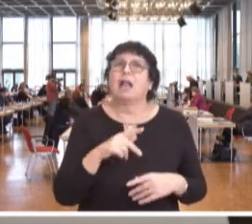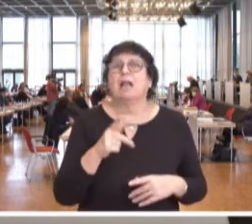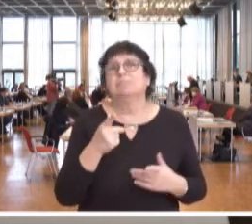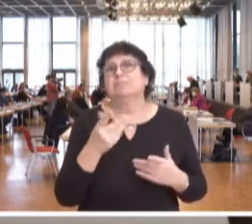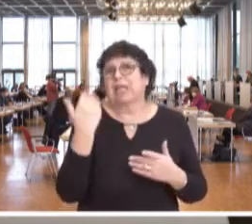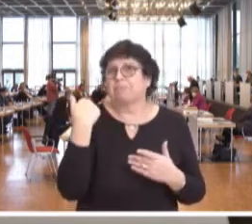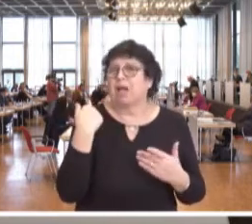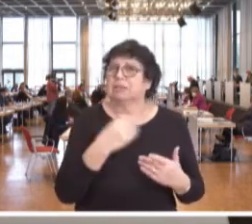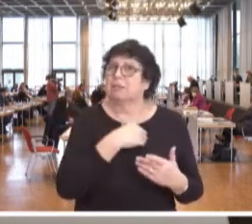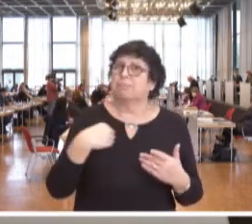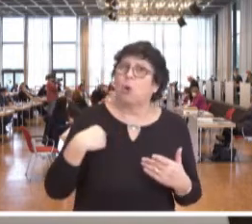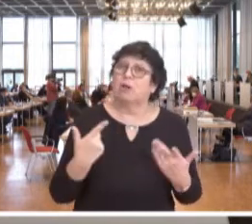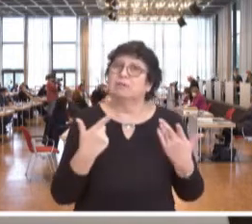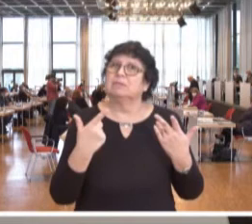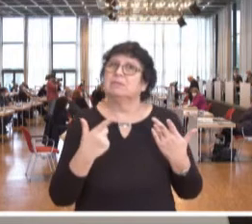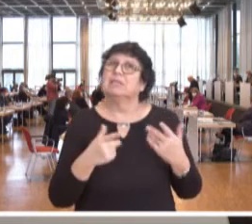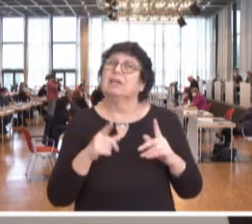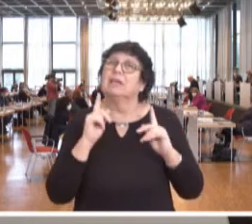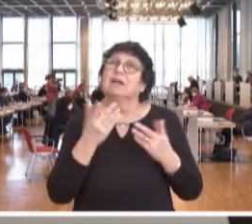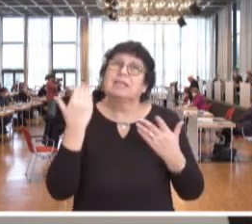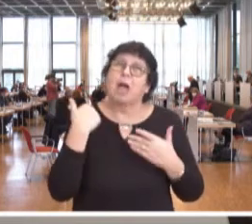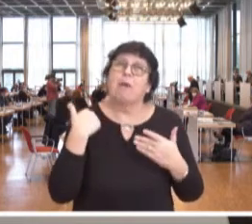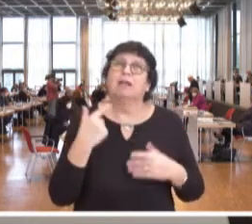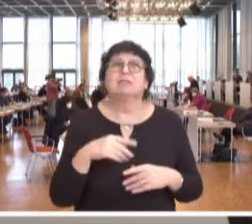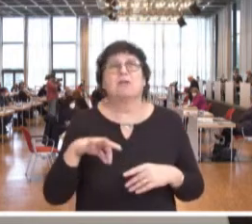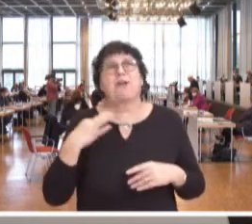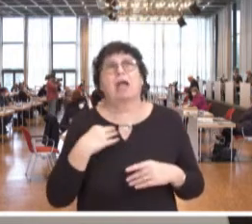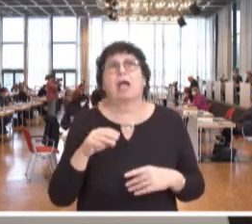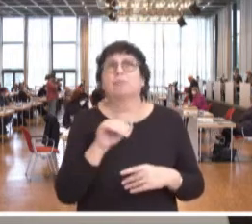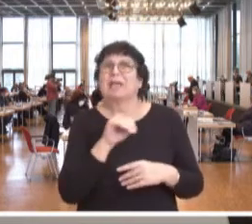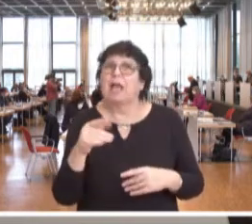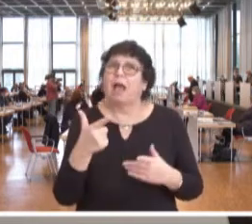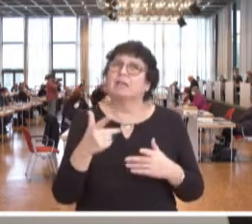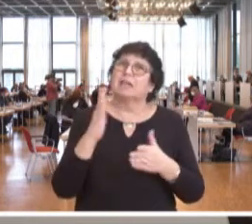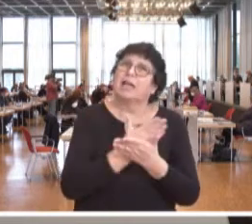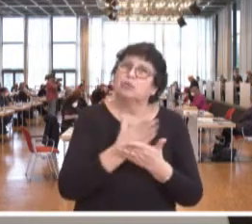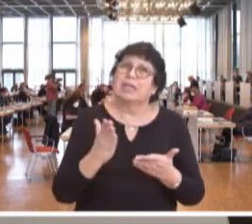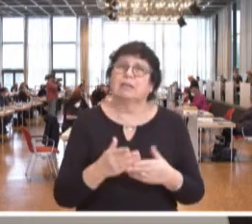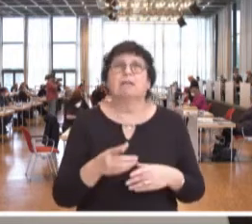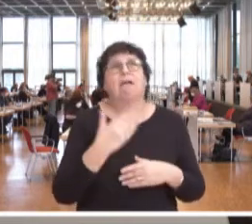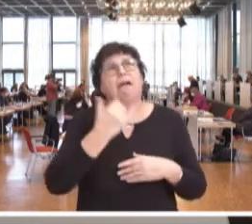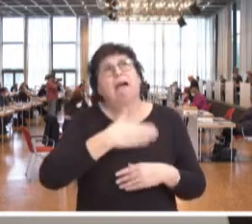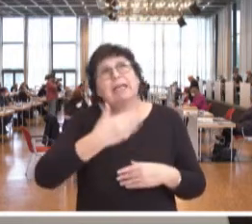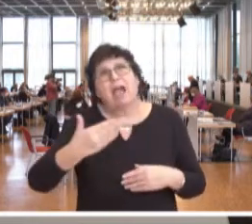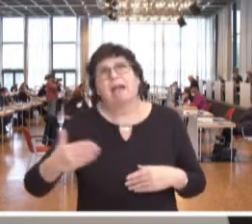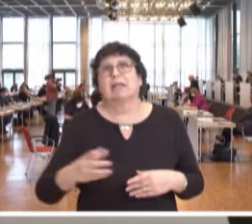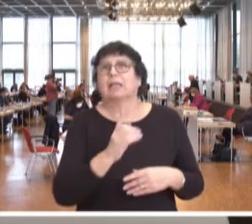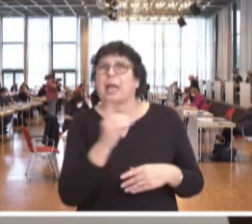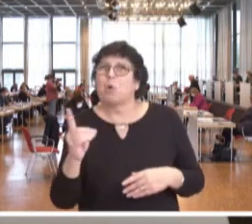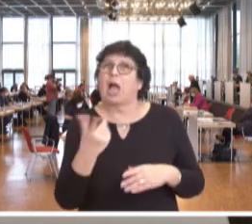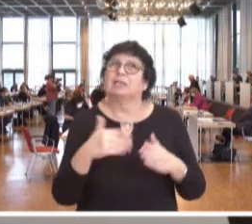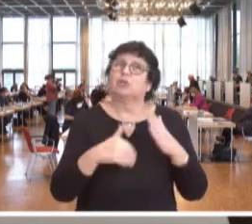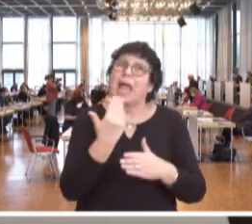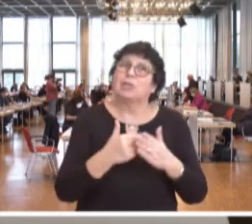meinte, oder eben ein Akt selbstständiger Entscheidung, um eben jede demokratische Erneuerung in Polen